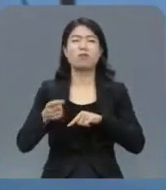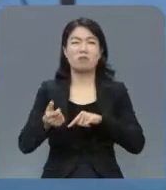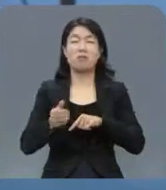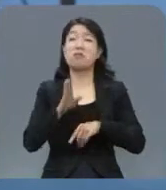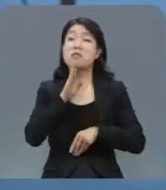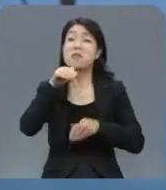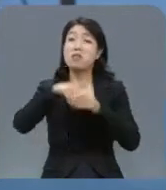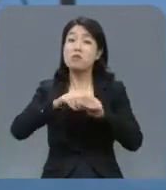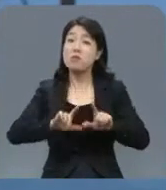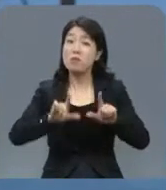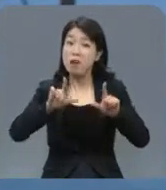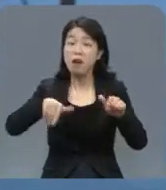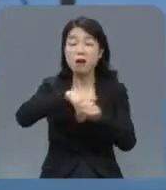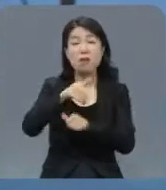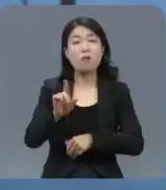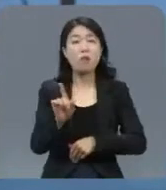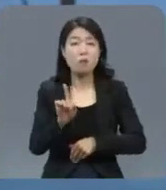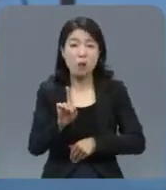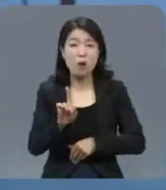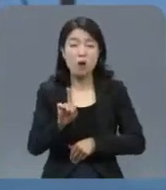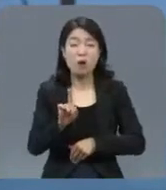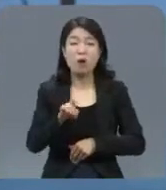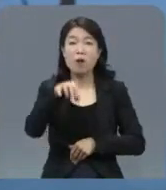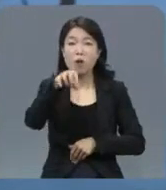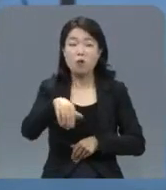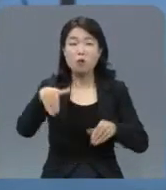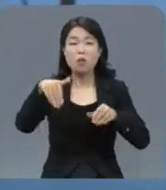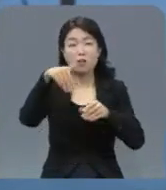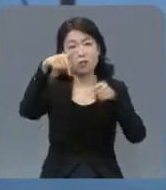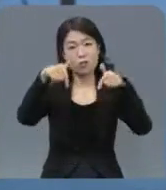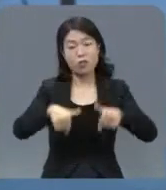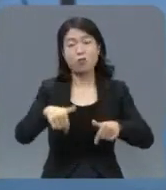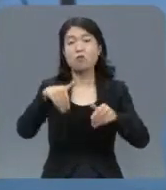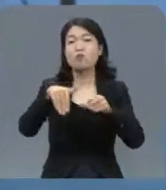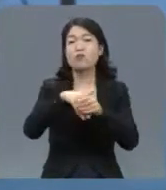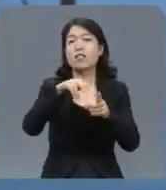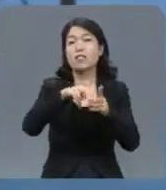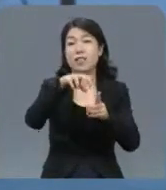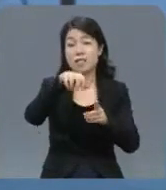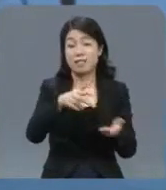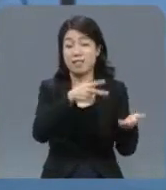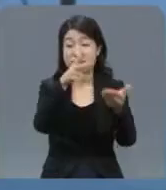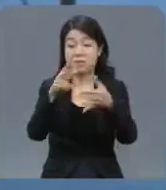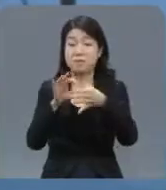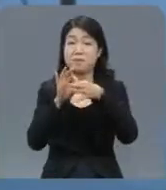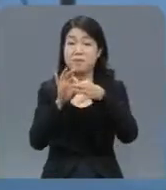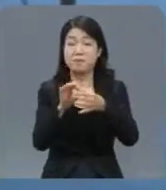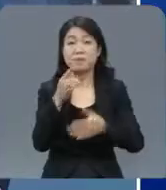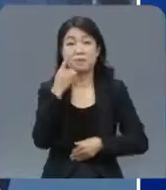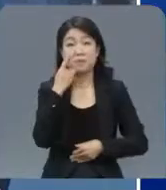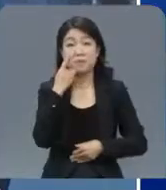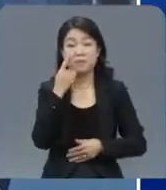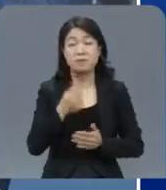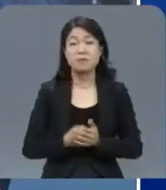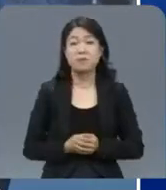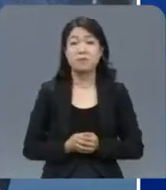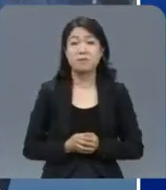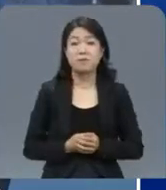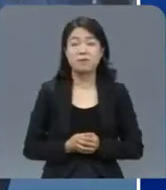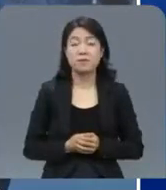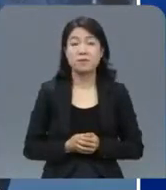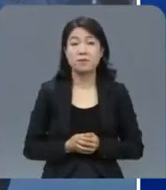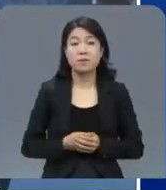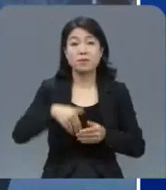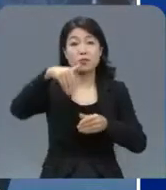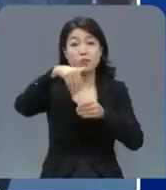어떨지 궁금 안되요 투표소가 설치된 광교 서구 문화 센터의 나가 있는 취재기자 연결하겠습니다 김정대 기자 네